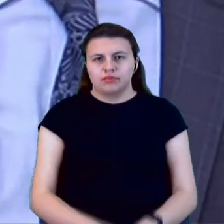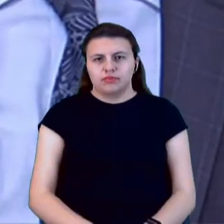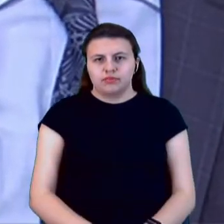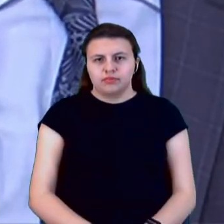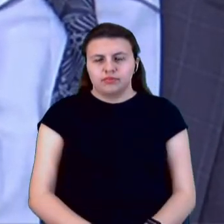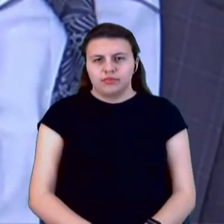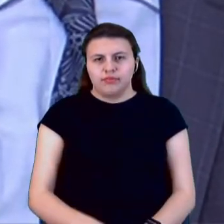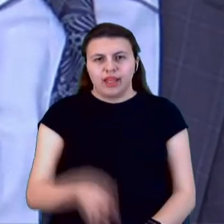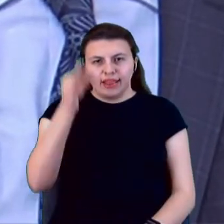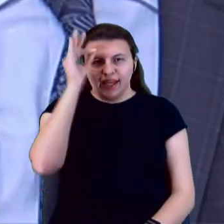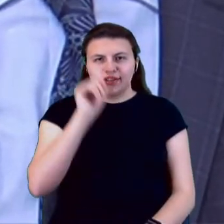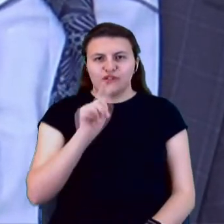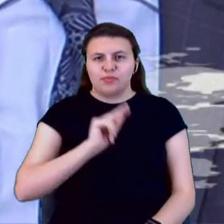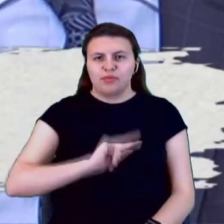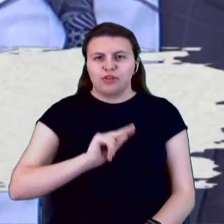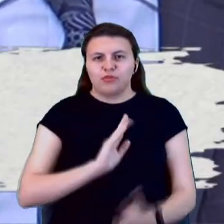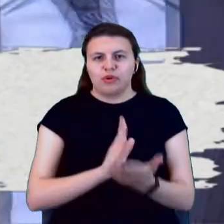Нагадаю, між іншим, що ми працюємо в прямому ефірі